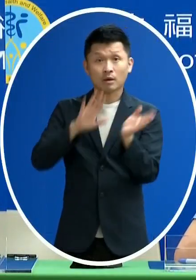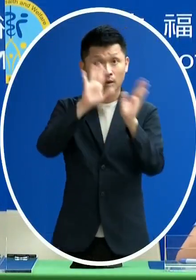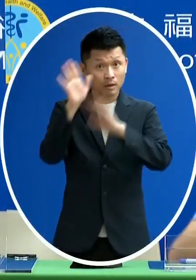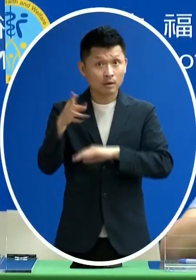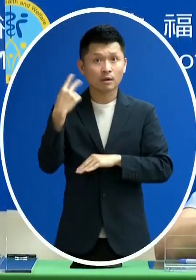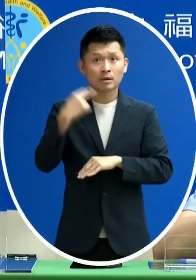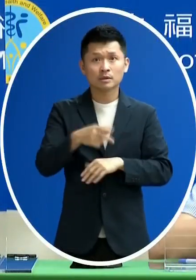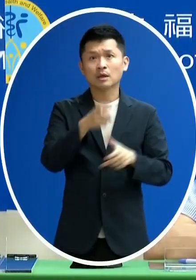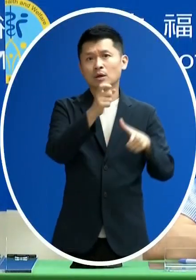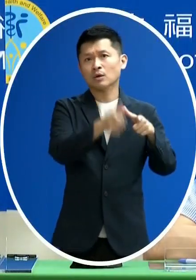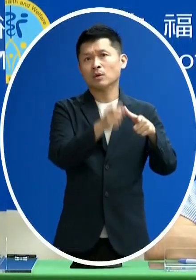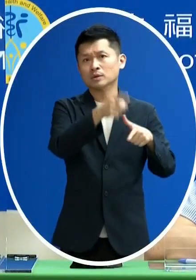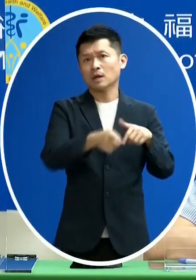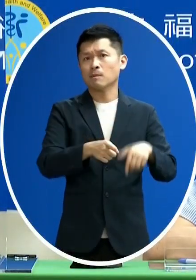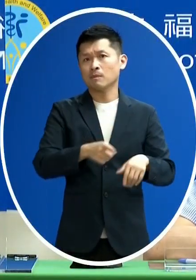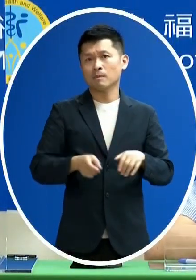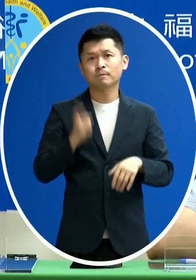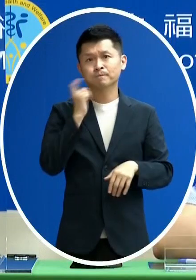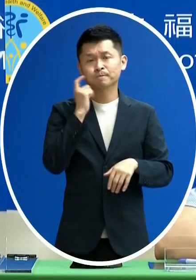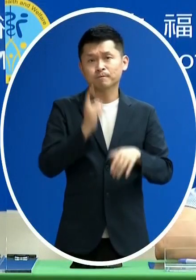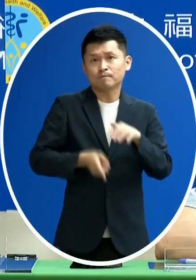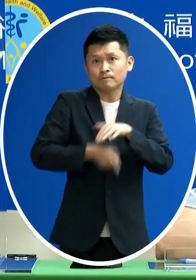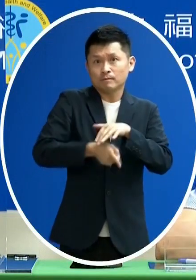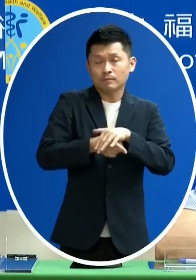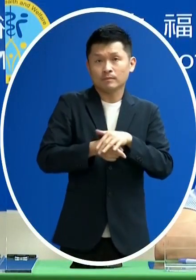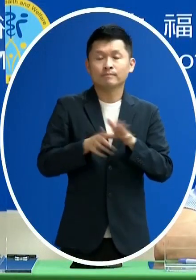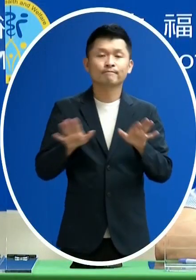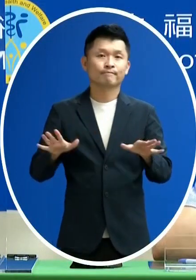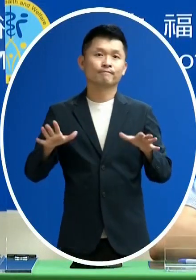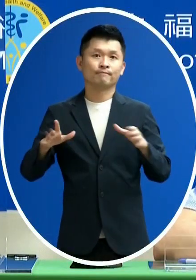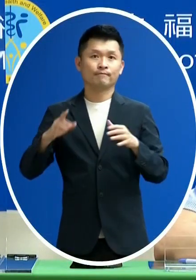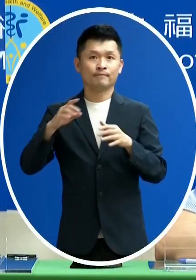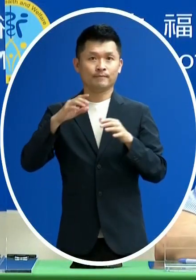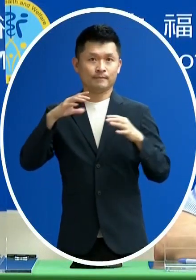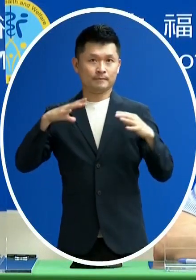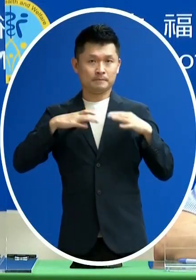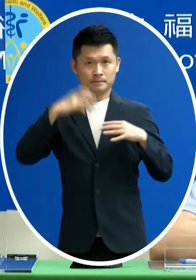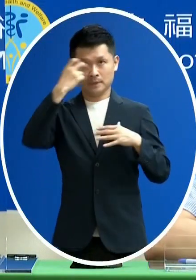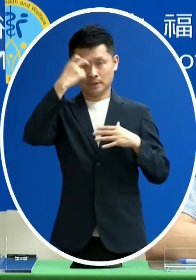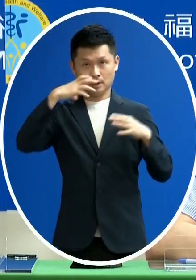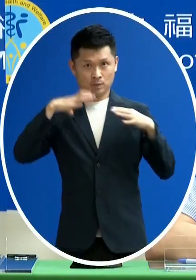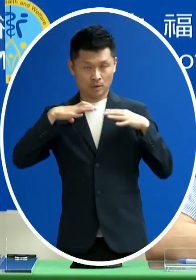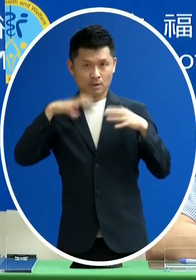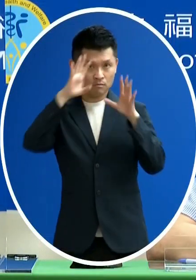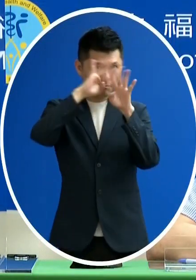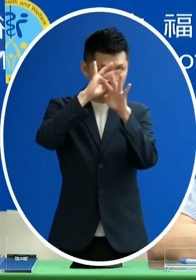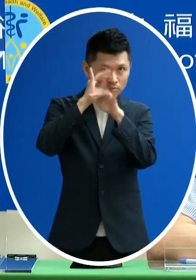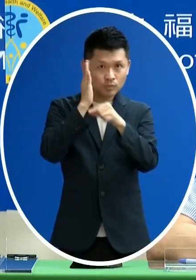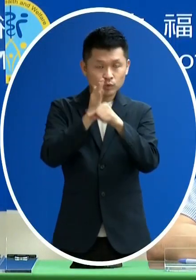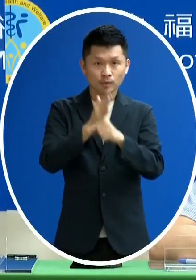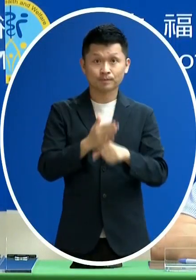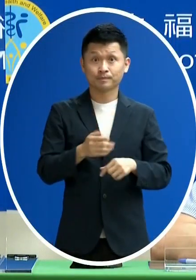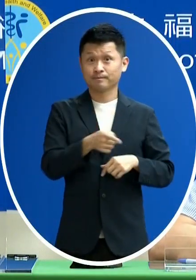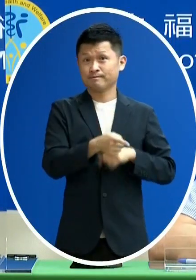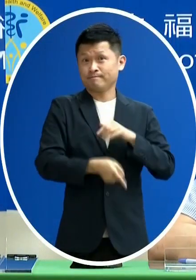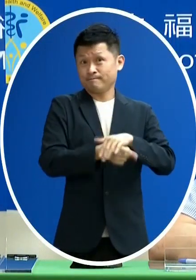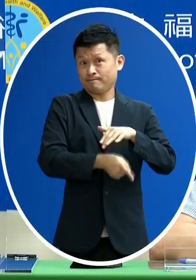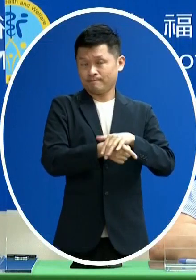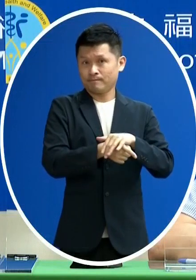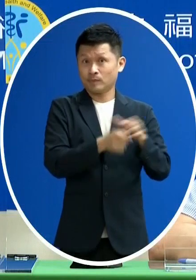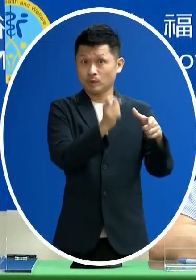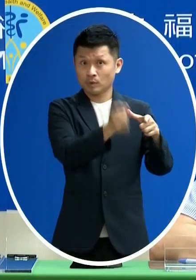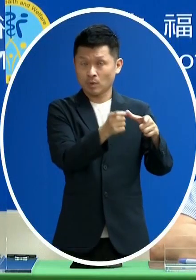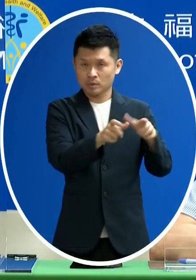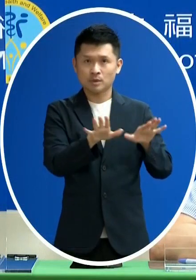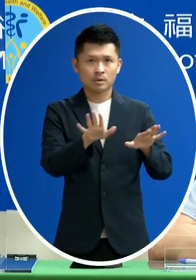厂商他违规的事项，目前已经是有检调在进行啊。那我们对于这样一个不法的业者，除了要